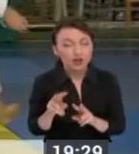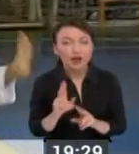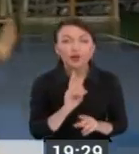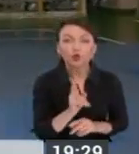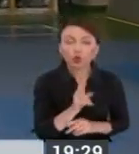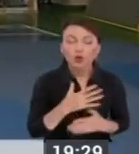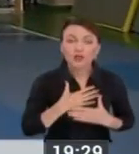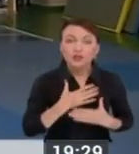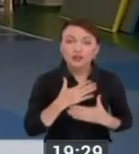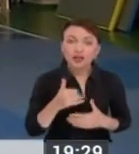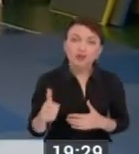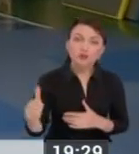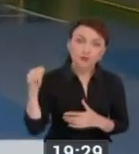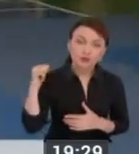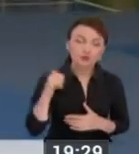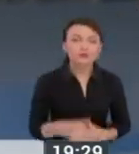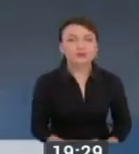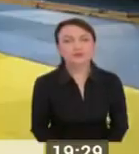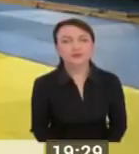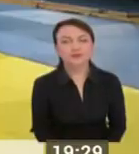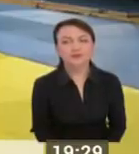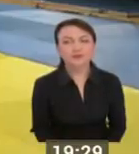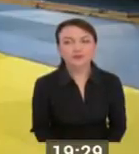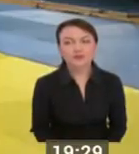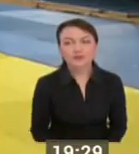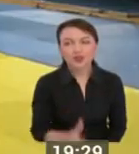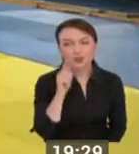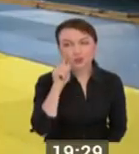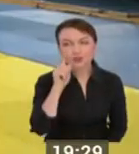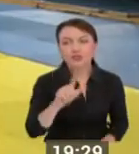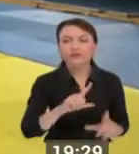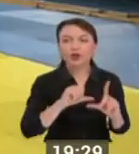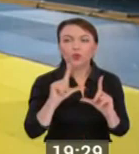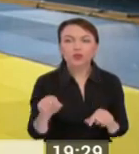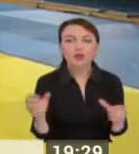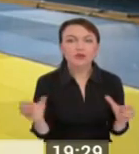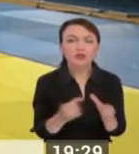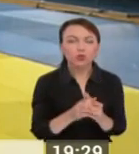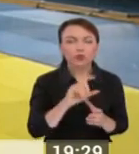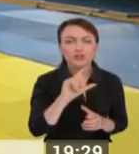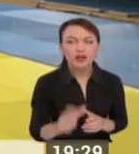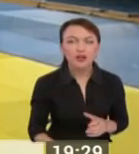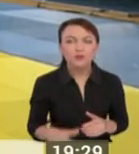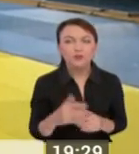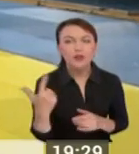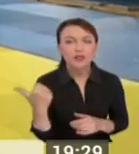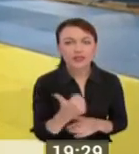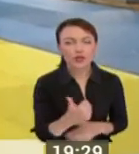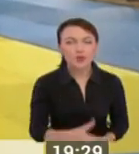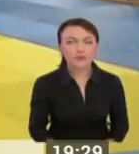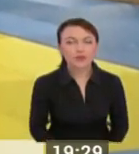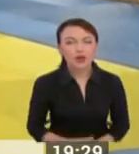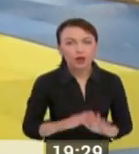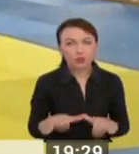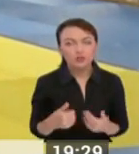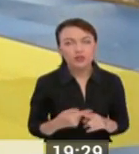хто дихає їм у спини. Післязавтра ми влітаємо на збори в Італію на неділю. Після